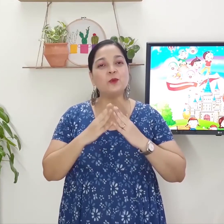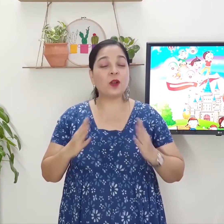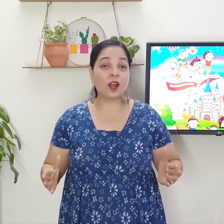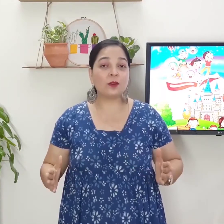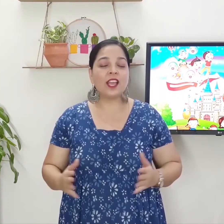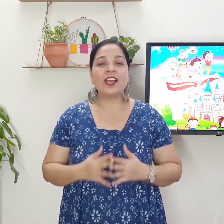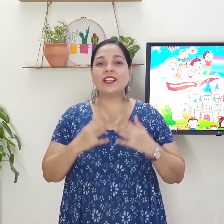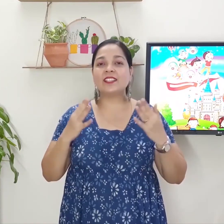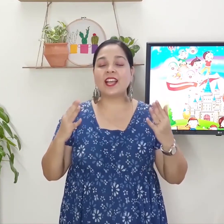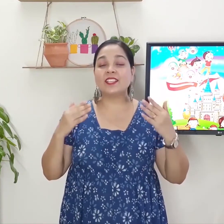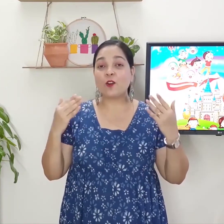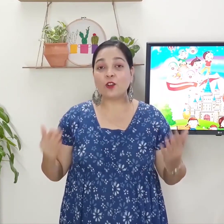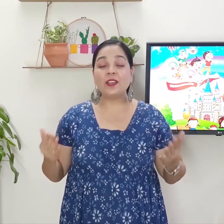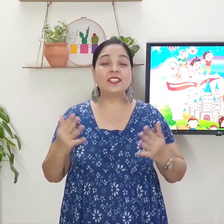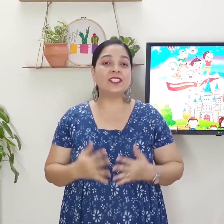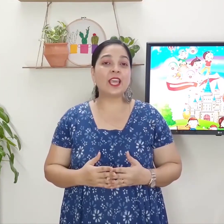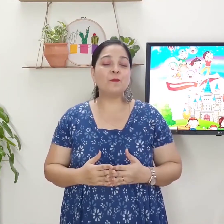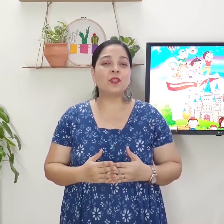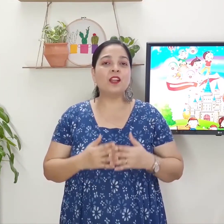Kindernக்கி mechanism